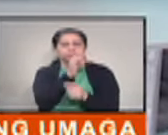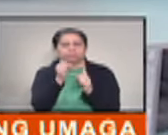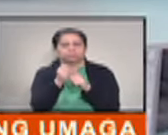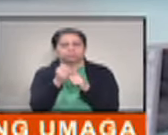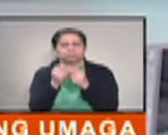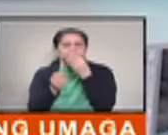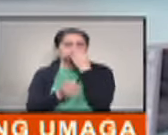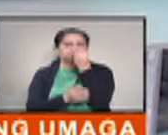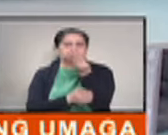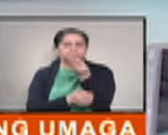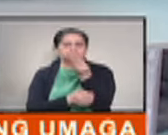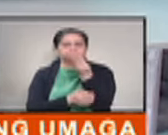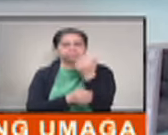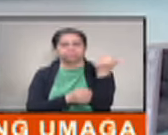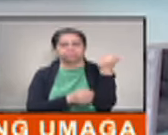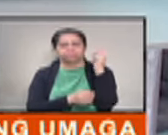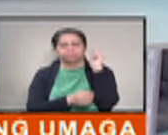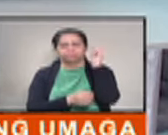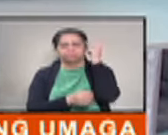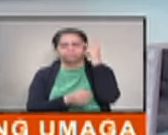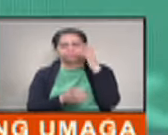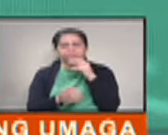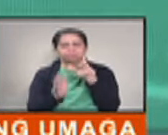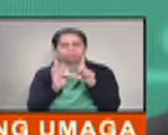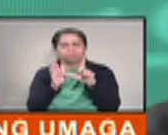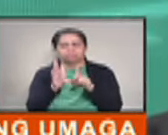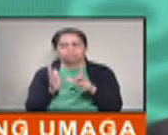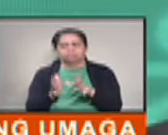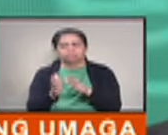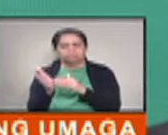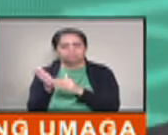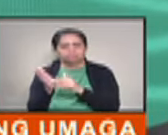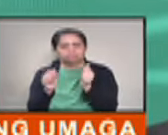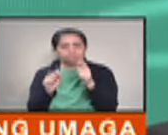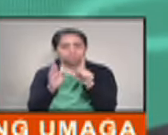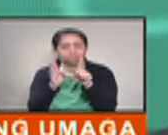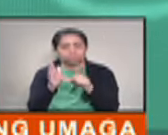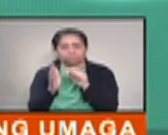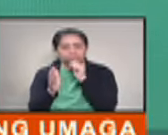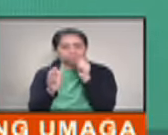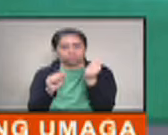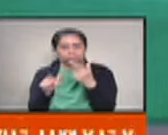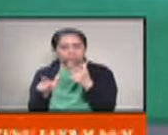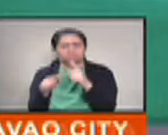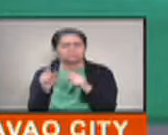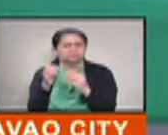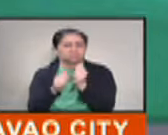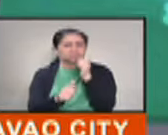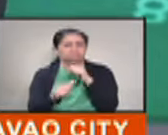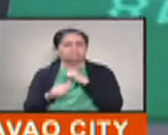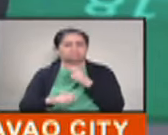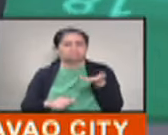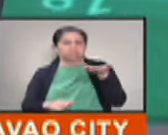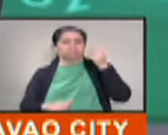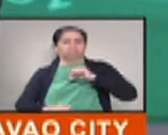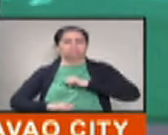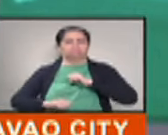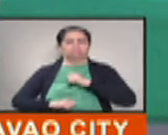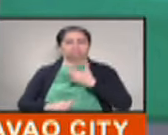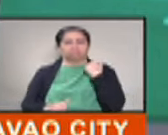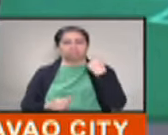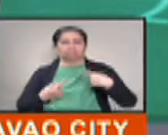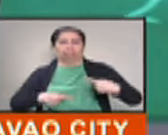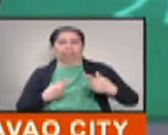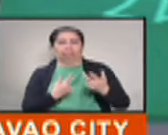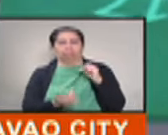na bibihira po sa traits ng ibang mga abogado. Kasi pasintabi sa lahat ng mga abogado, hindi naman lahat. Karamihan sa mga abogado, mataas yung mga pride nila, ayaw nila